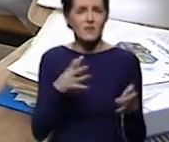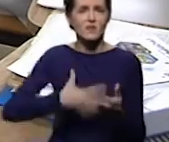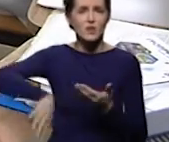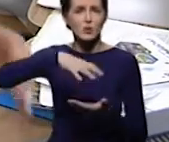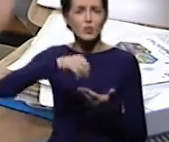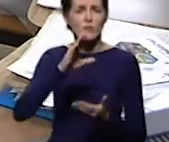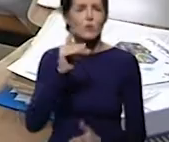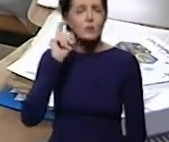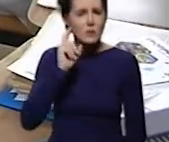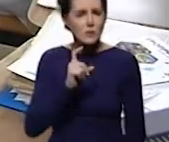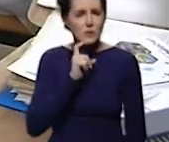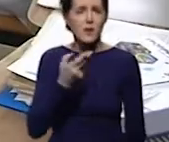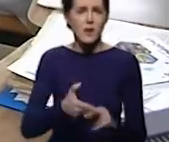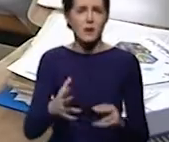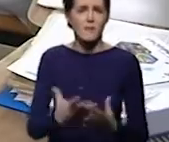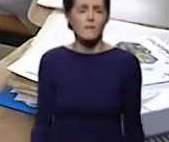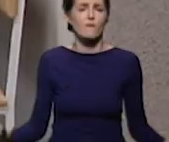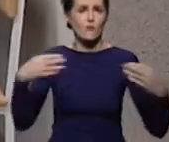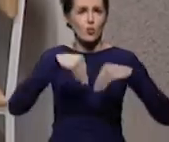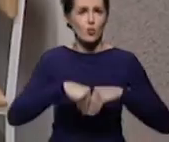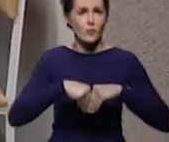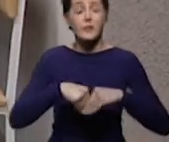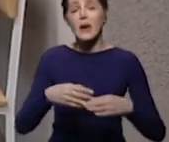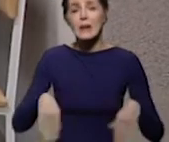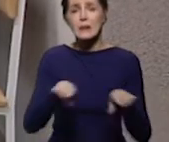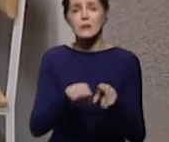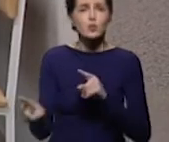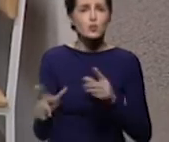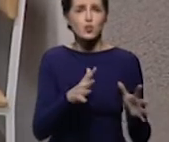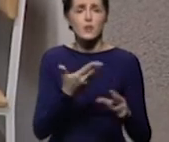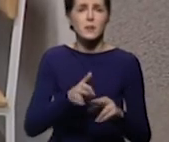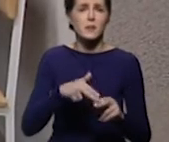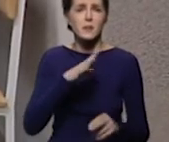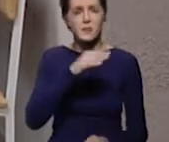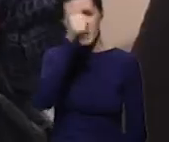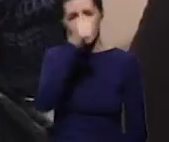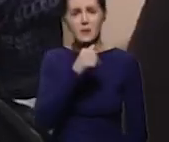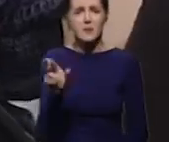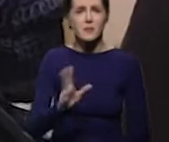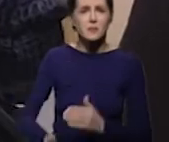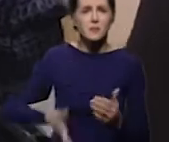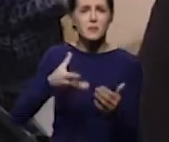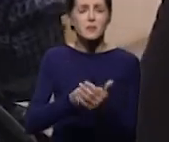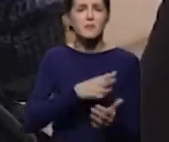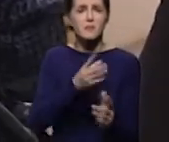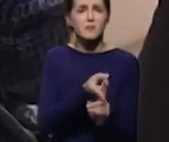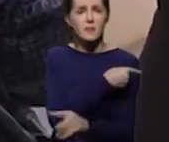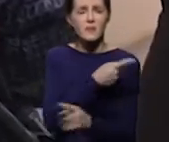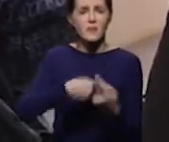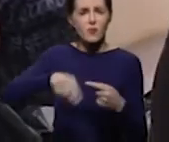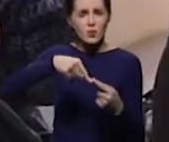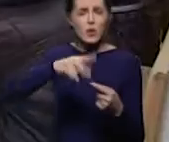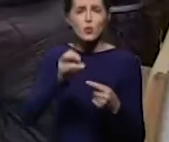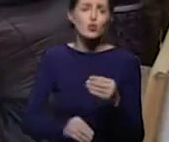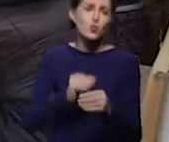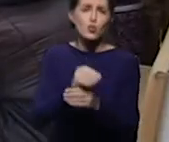Україну. Тепер сюди це все входить. Так сталося, бо за січень виплатили кошти з залишкового рахунку закладу, адже додаткові